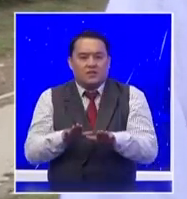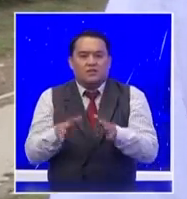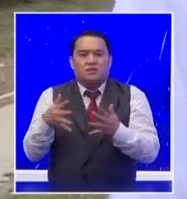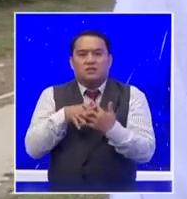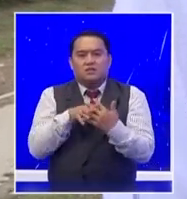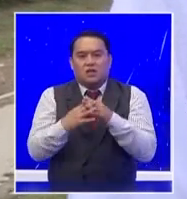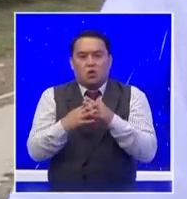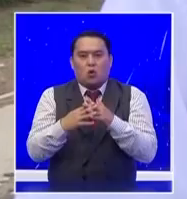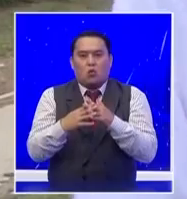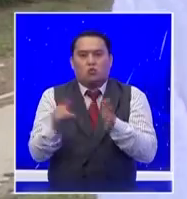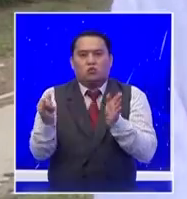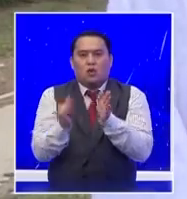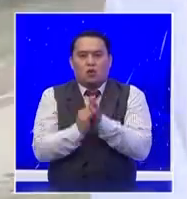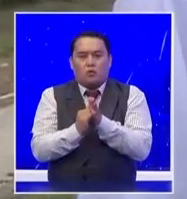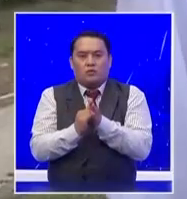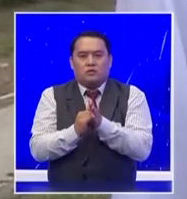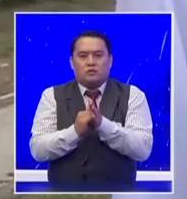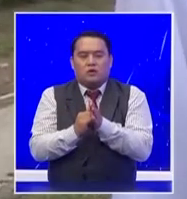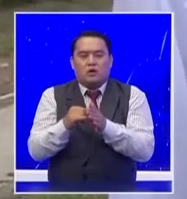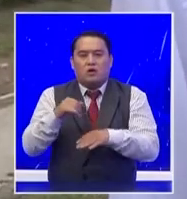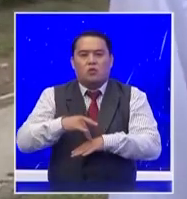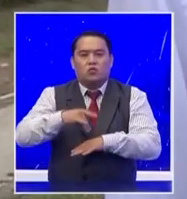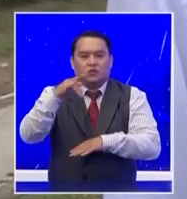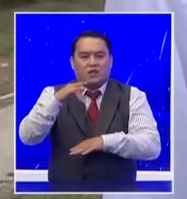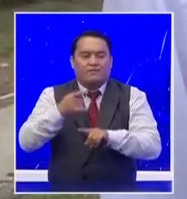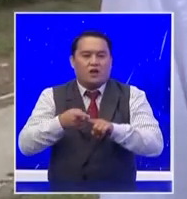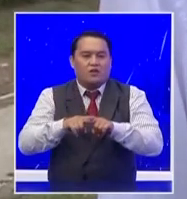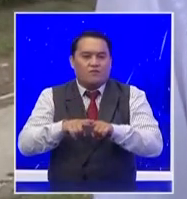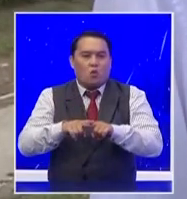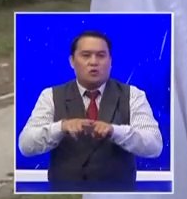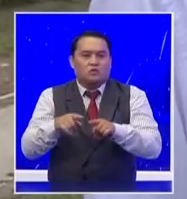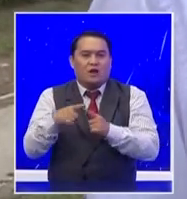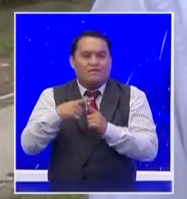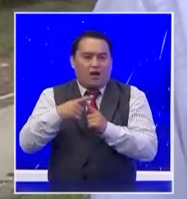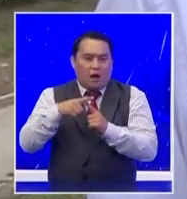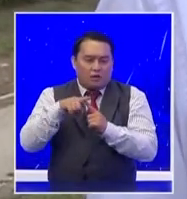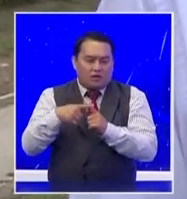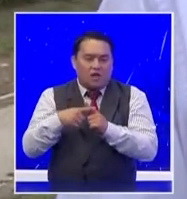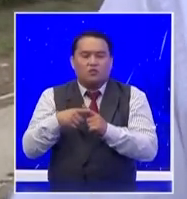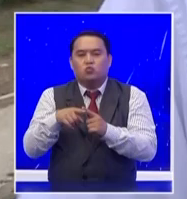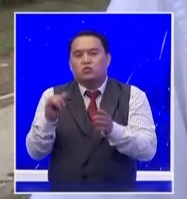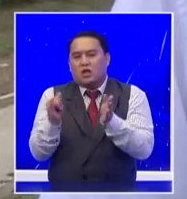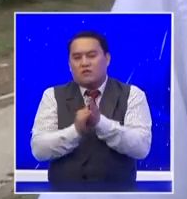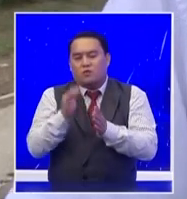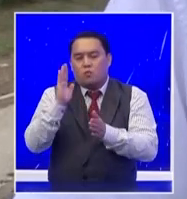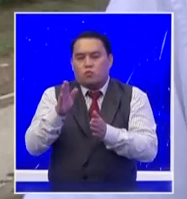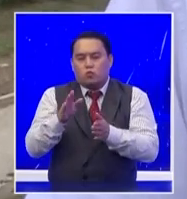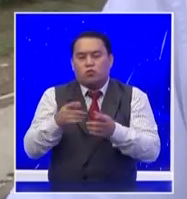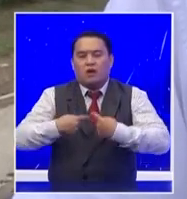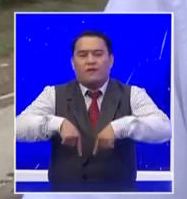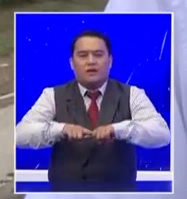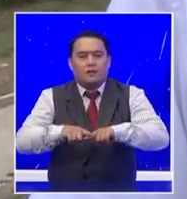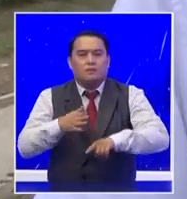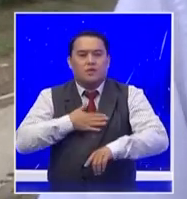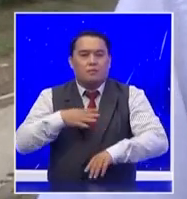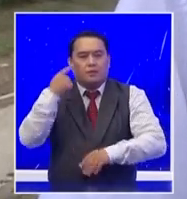Боктерле для установки антенн. Кабельный интернет сейчас пусконаладочной работы со слов подрядчиков